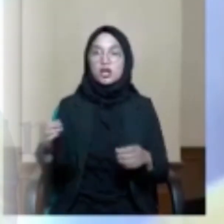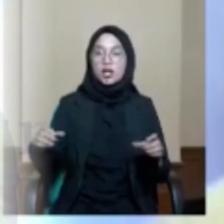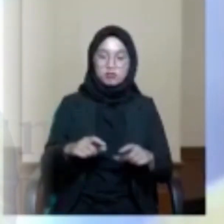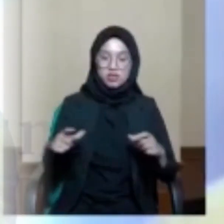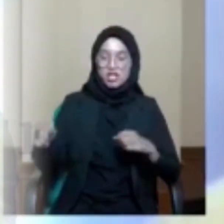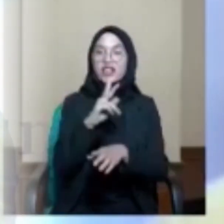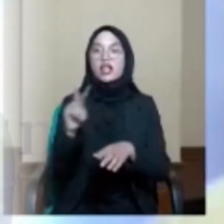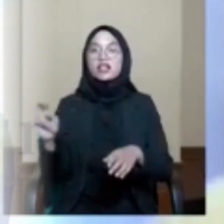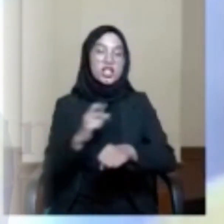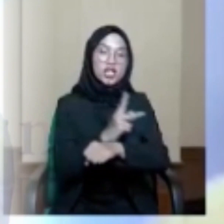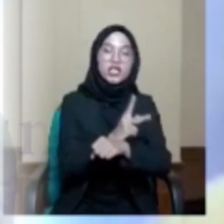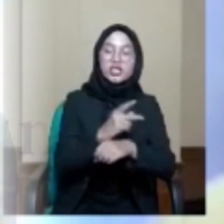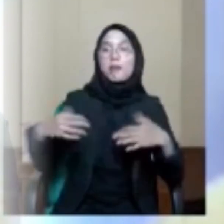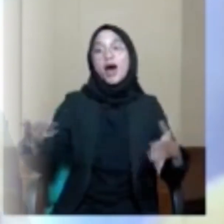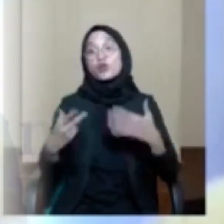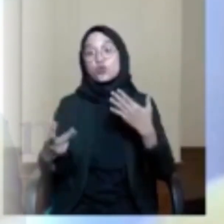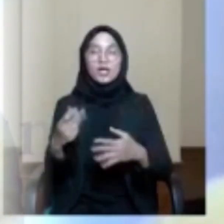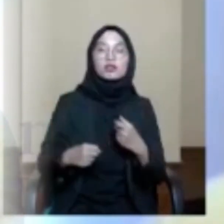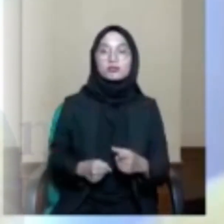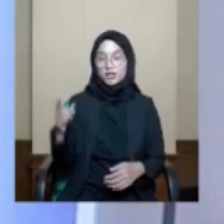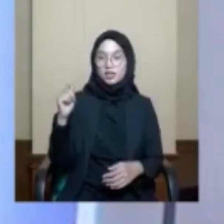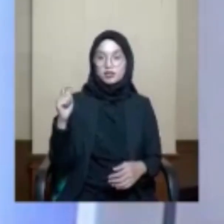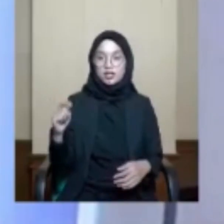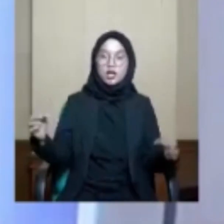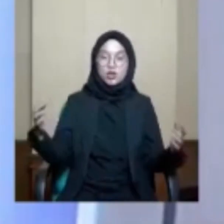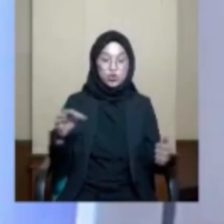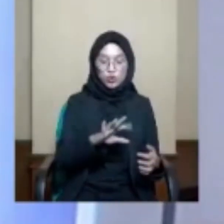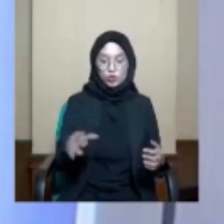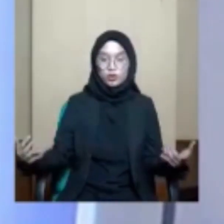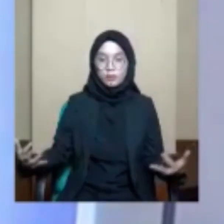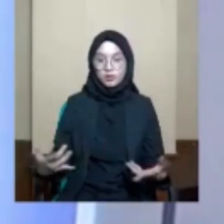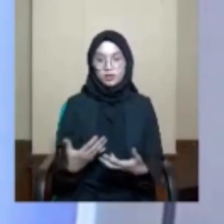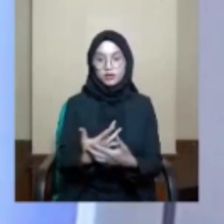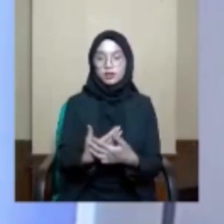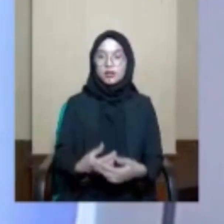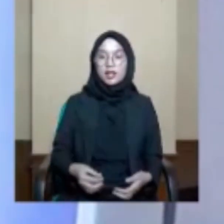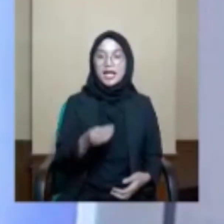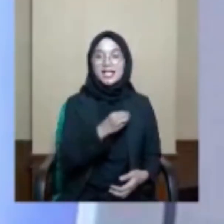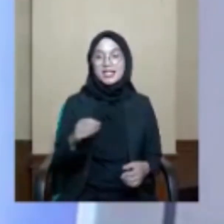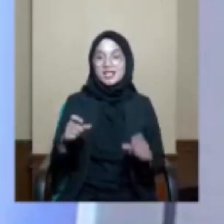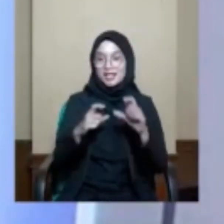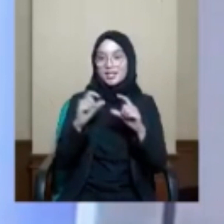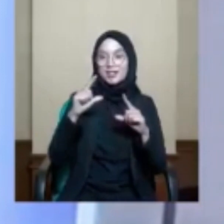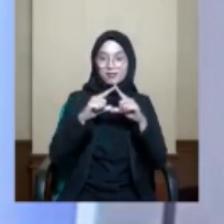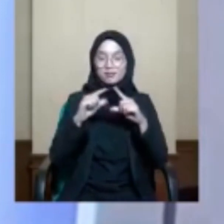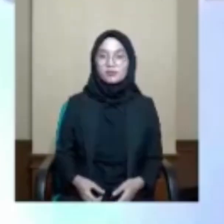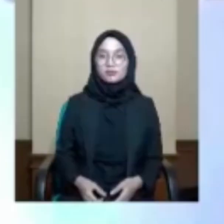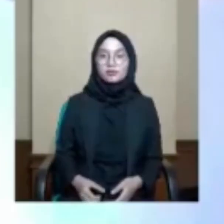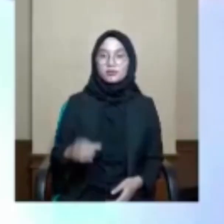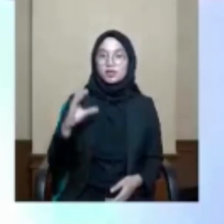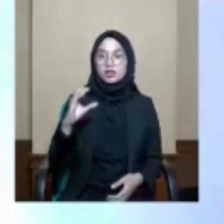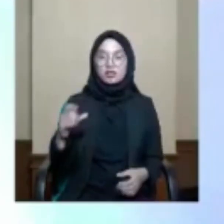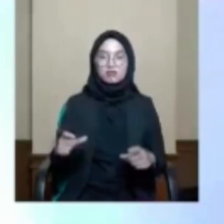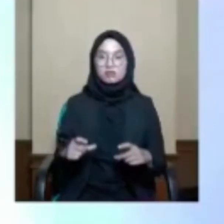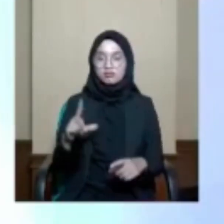nanti diberi mandat oleh rakyat untuk memimpin daerah. Mereka pun bisa menjawab setiap pertanyaan, meski tak jarang ada jawaban-jawaban yang